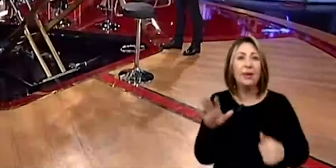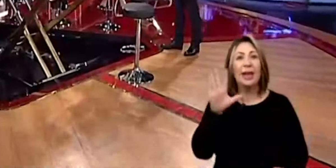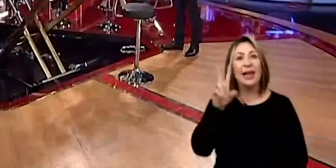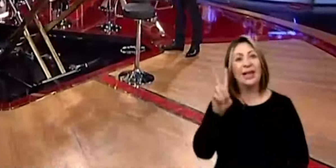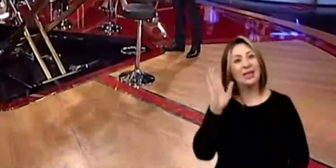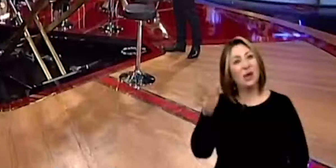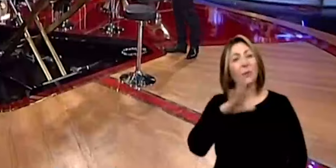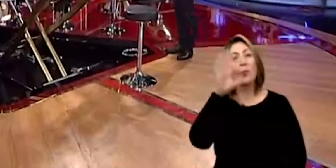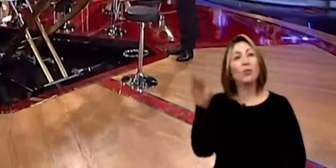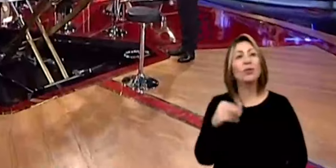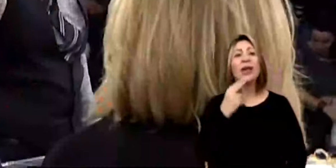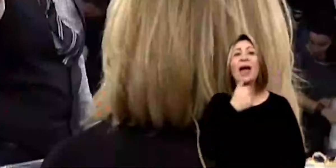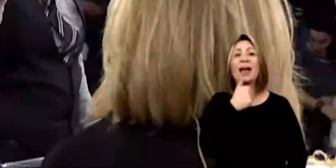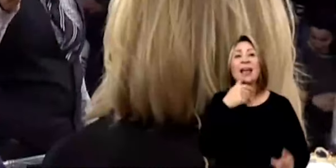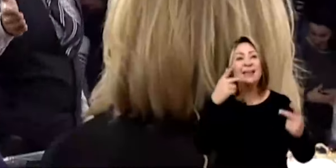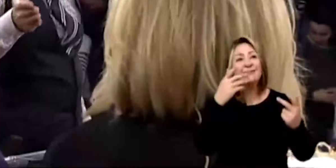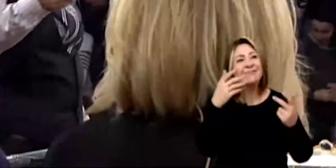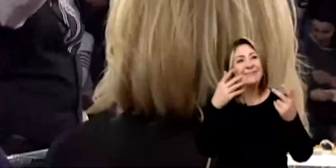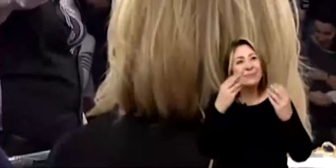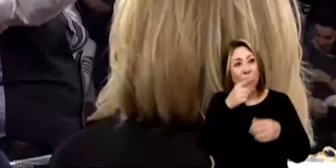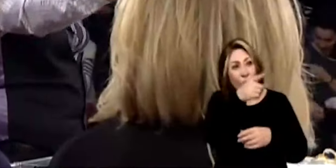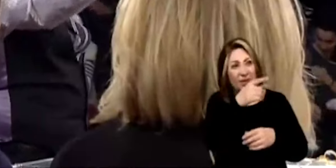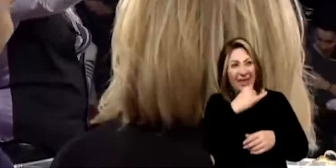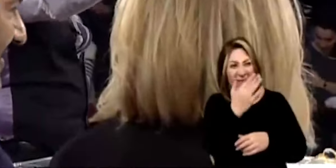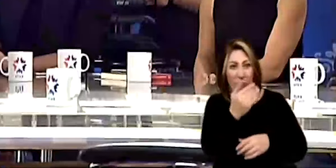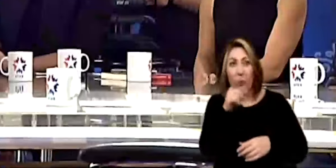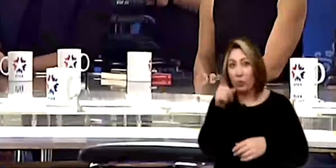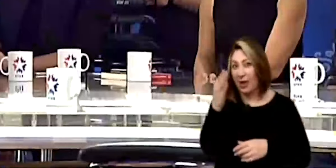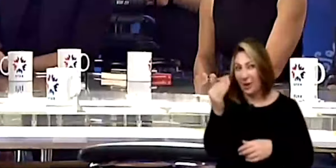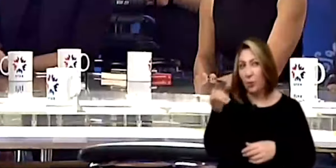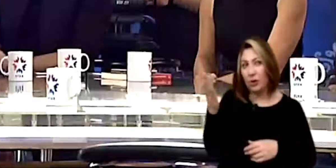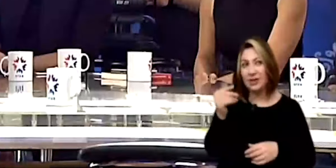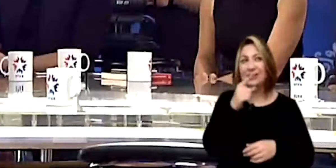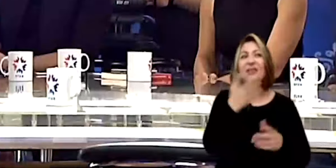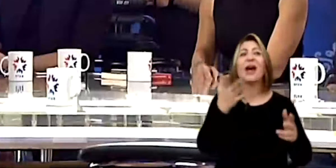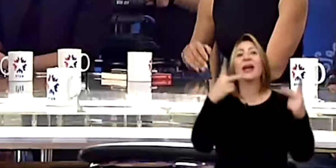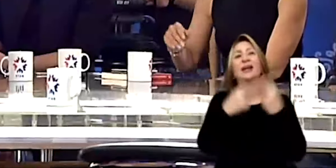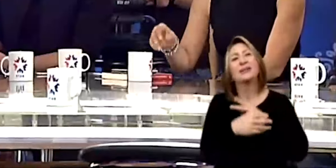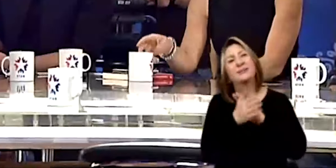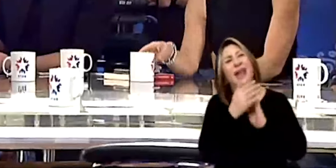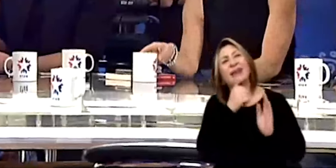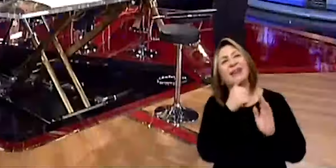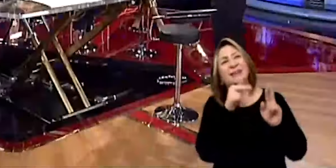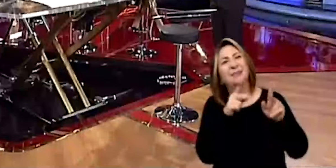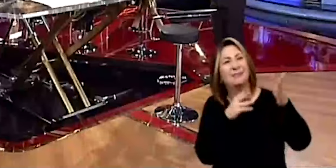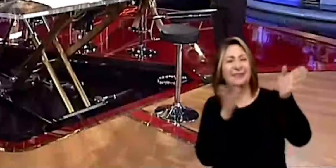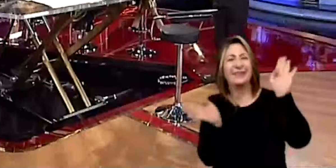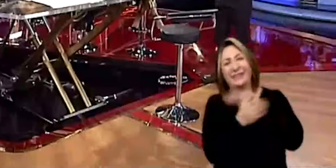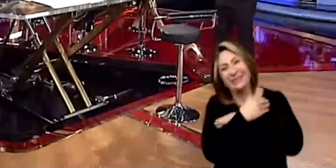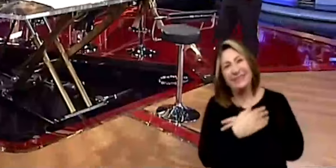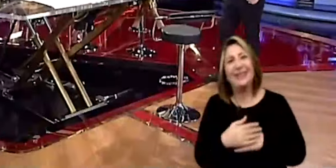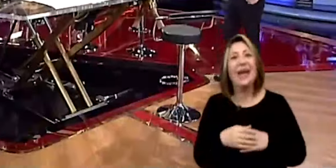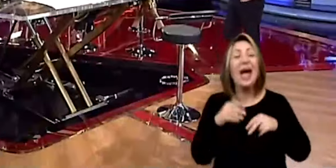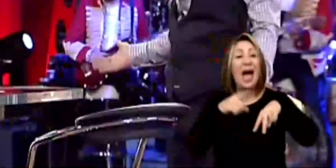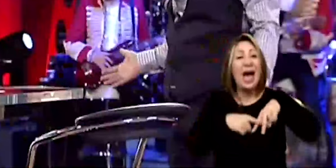bütün bu andropozlu gençlerin yani... bu andropozda çünkü, bu da andropozda, bu da andropozda... sen zaten andropozdasın ben tanıdığımdan beri. Bu